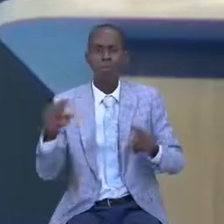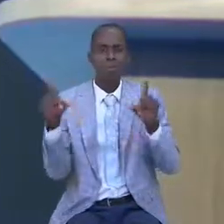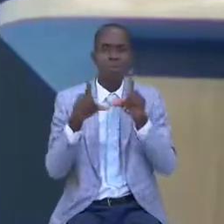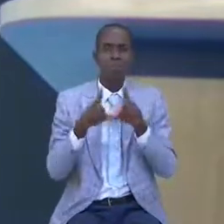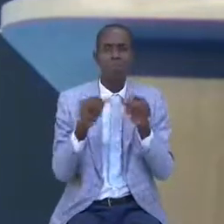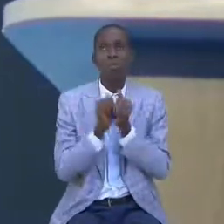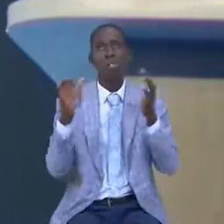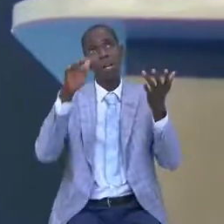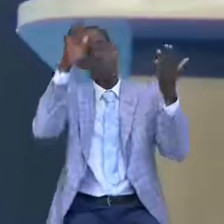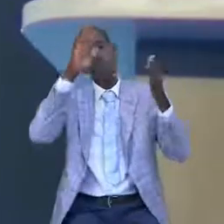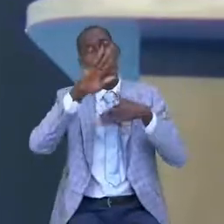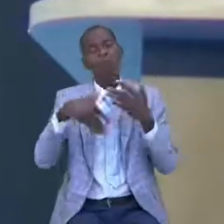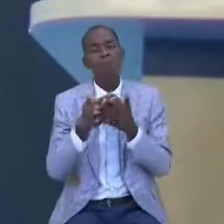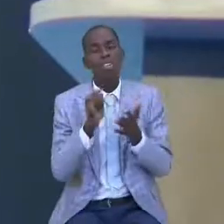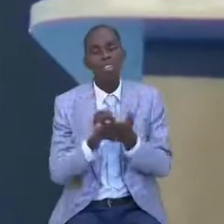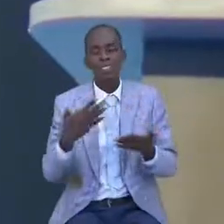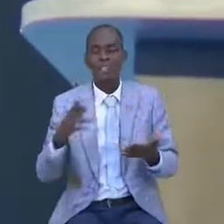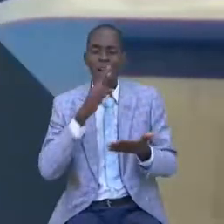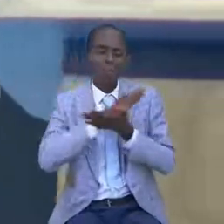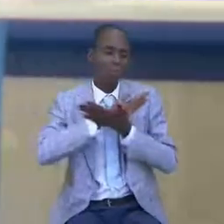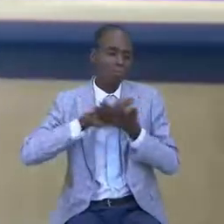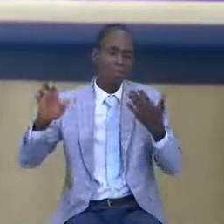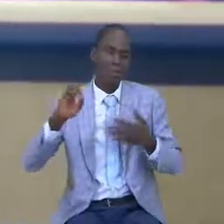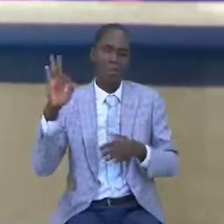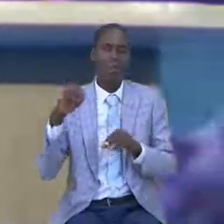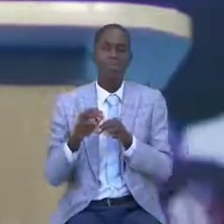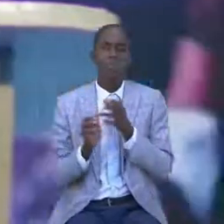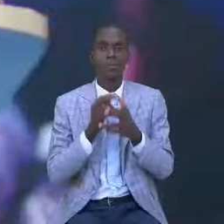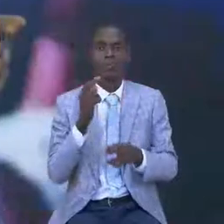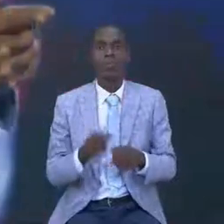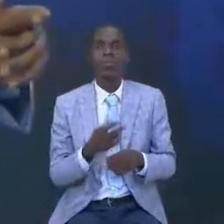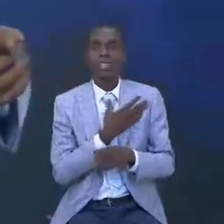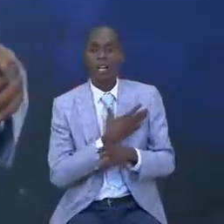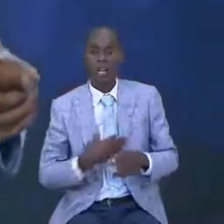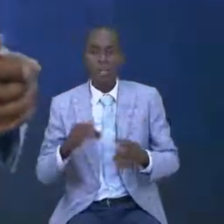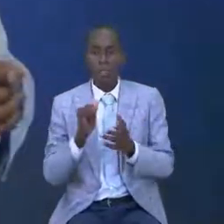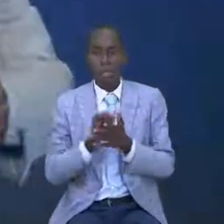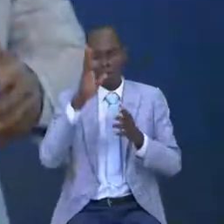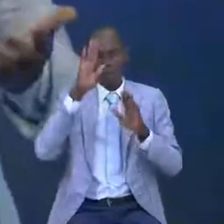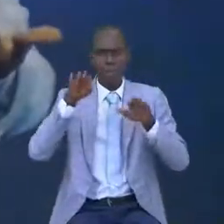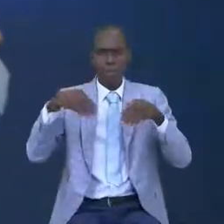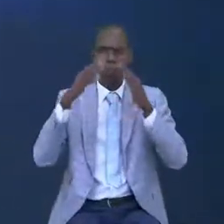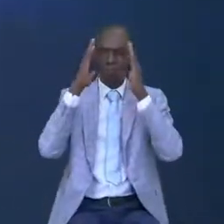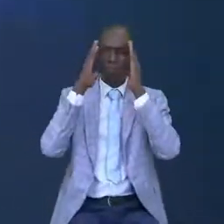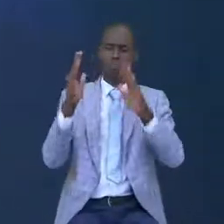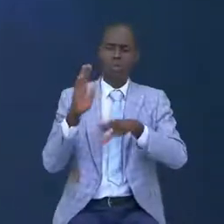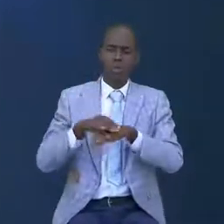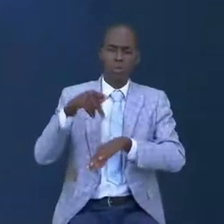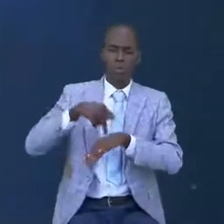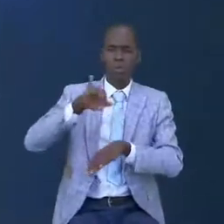tout ce qui a nui à votre vie, tout ce qui vous a rabaissé, vous êtes là dans la vallée, toutes ces choses-là sont ôtées ce soir.